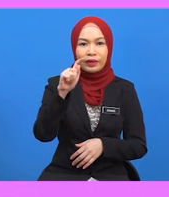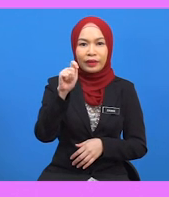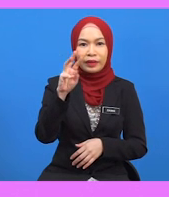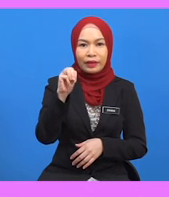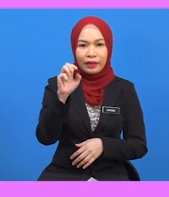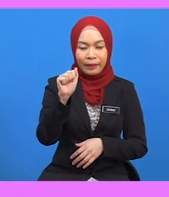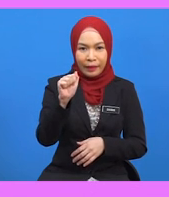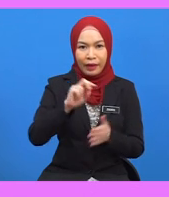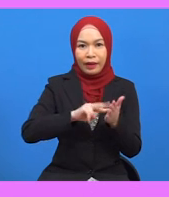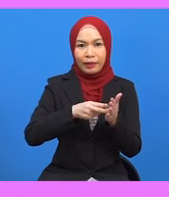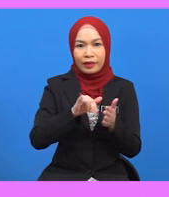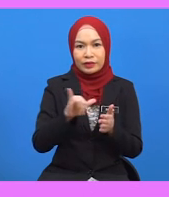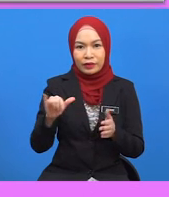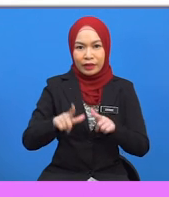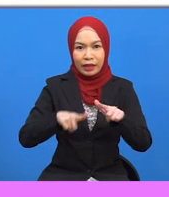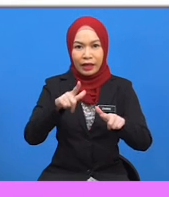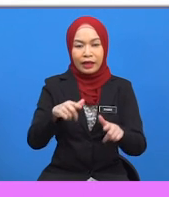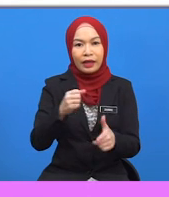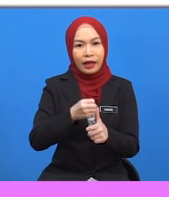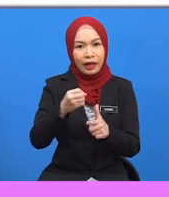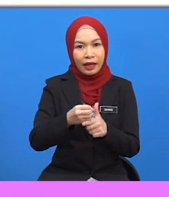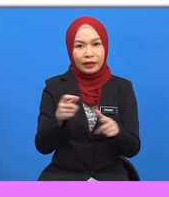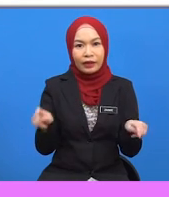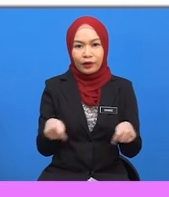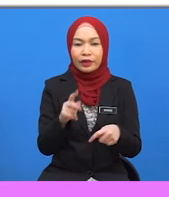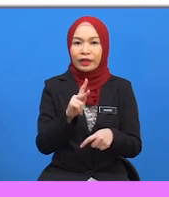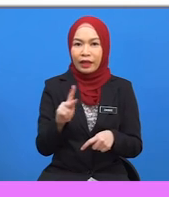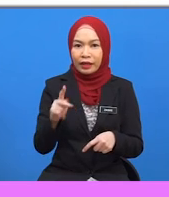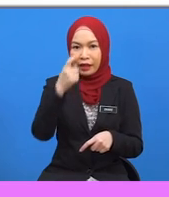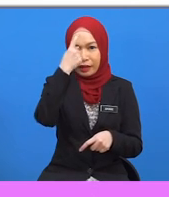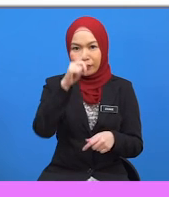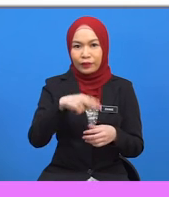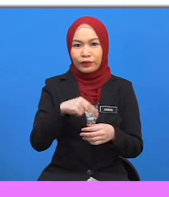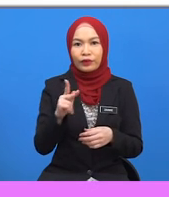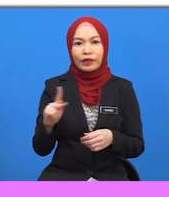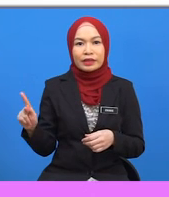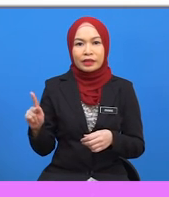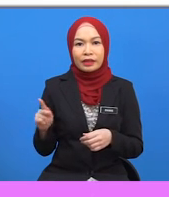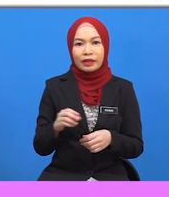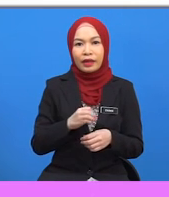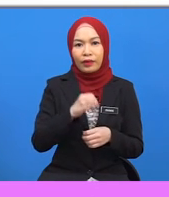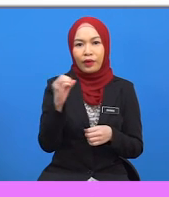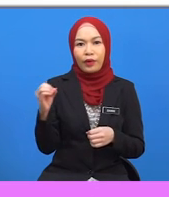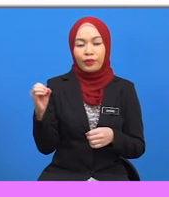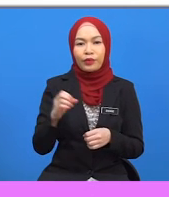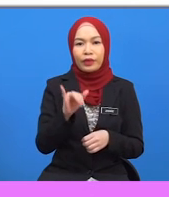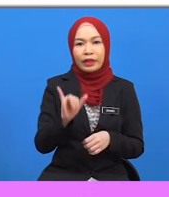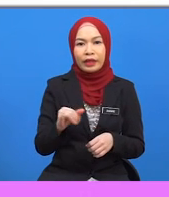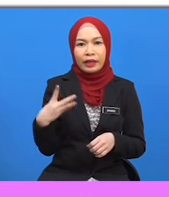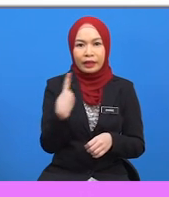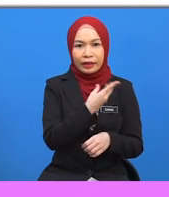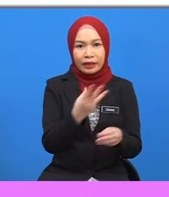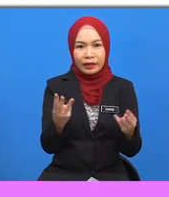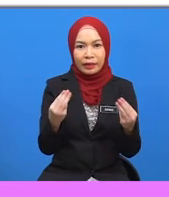atau tindakan yang perlu dilaksanakan untuk menghasilkan output yang dikehendaki. Dalam bidang